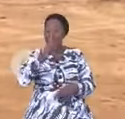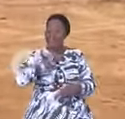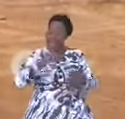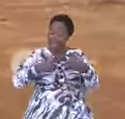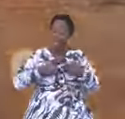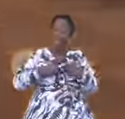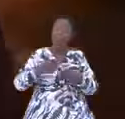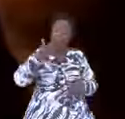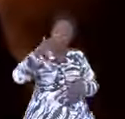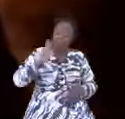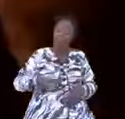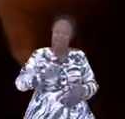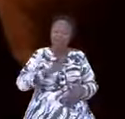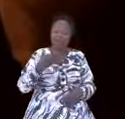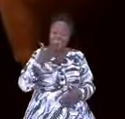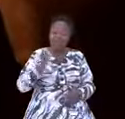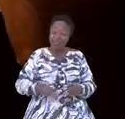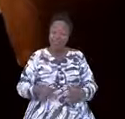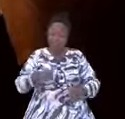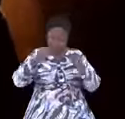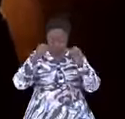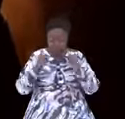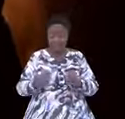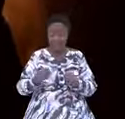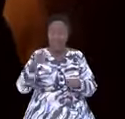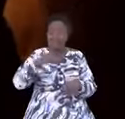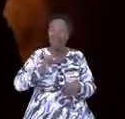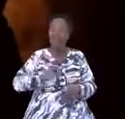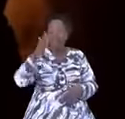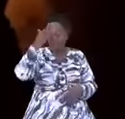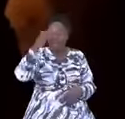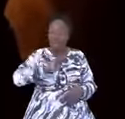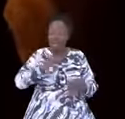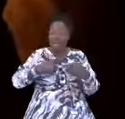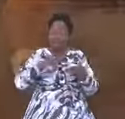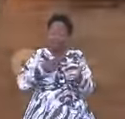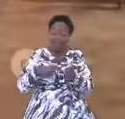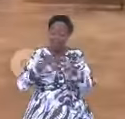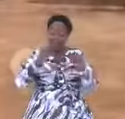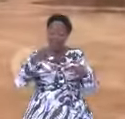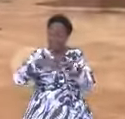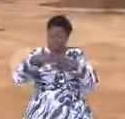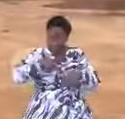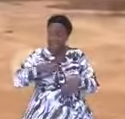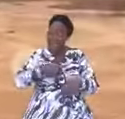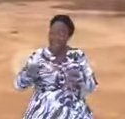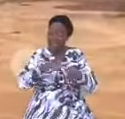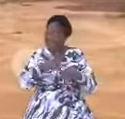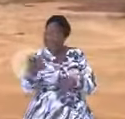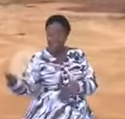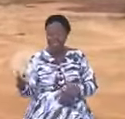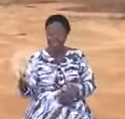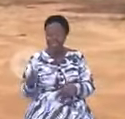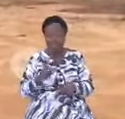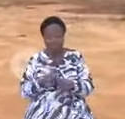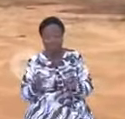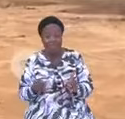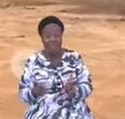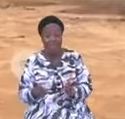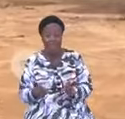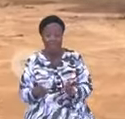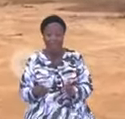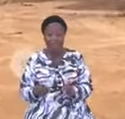dormi je dérangeais les gens ce qui c'est le diable qui fait n'importe quoi